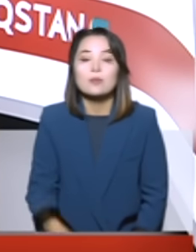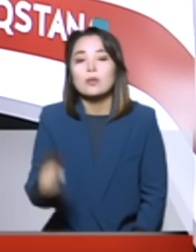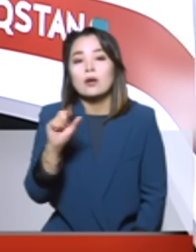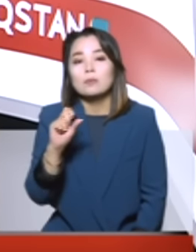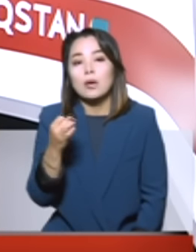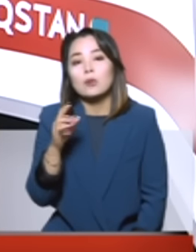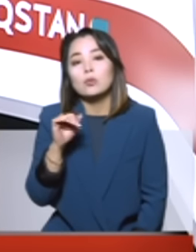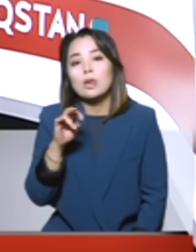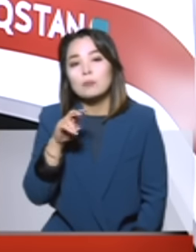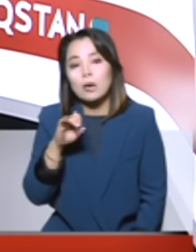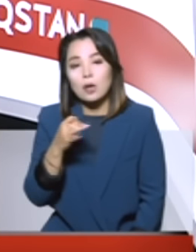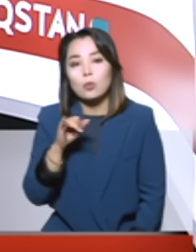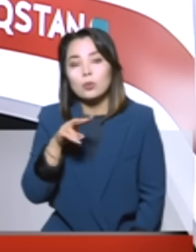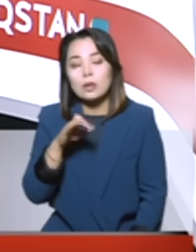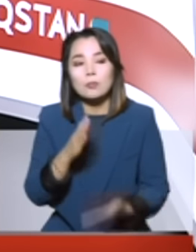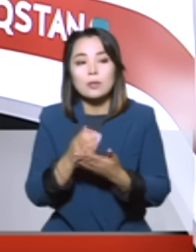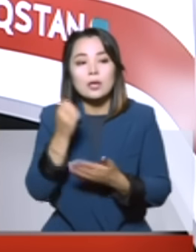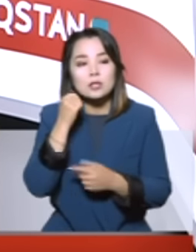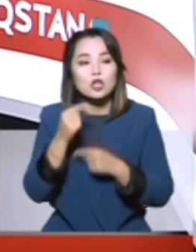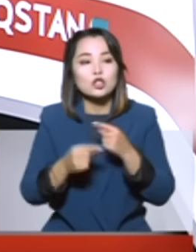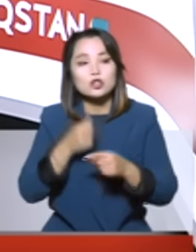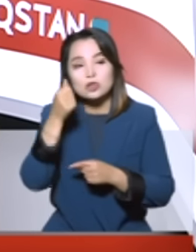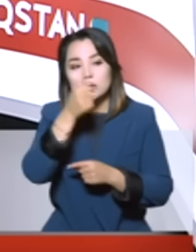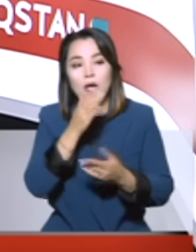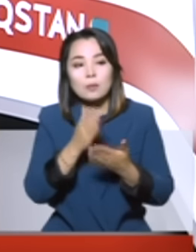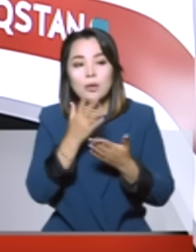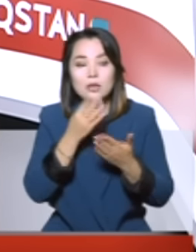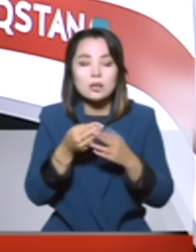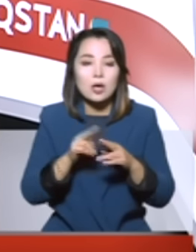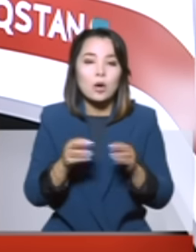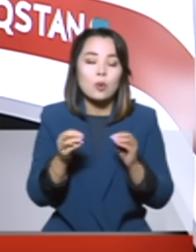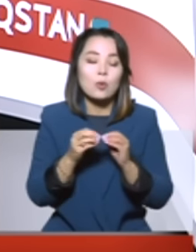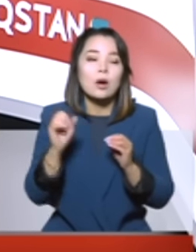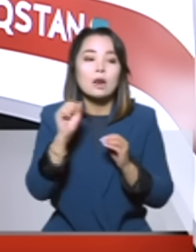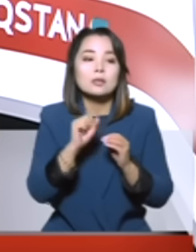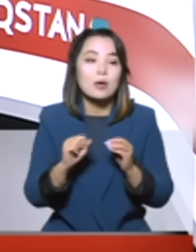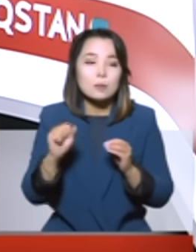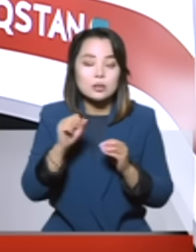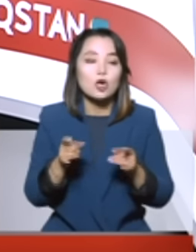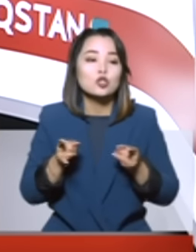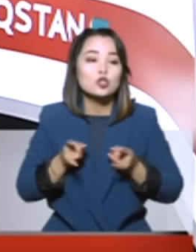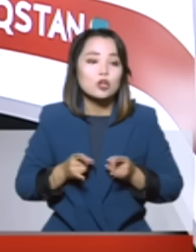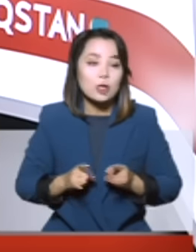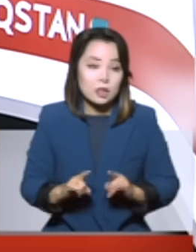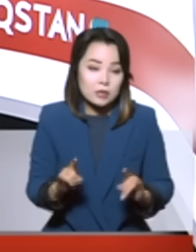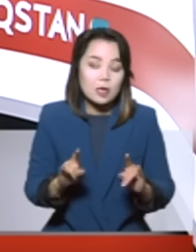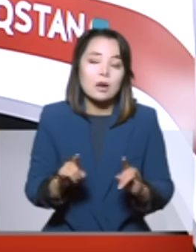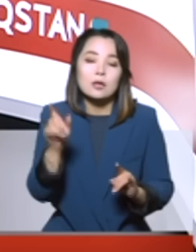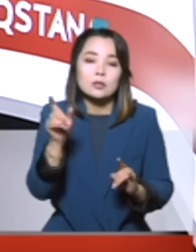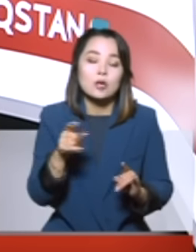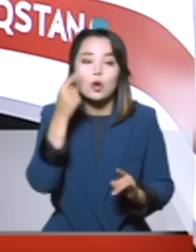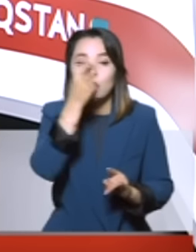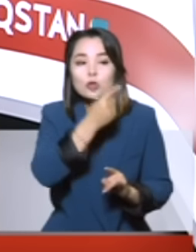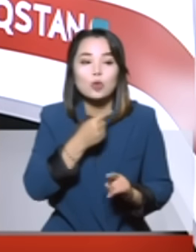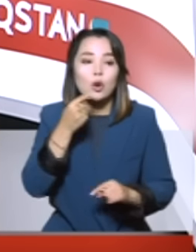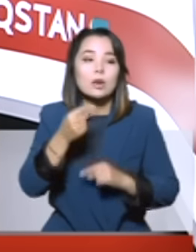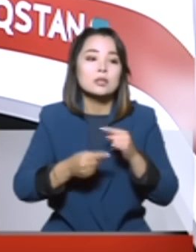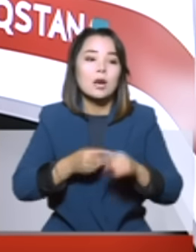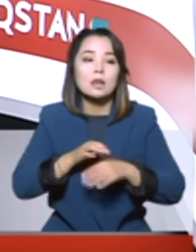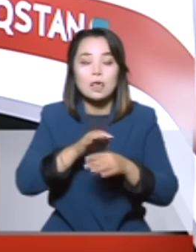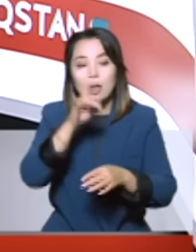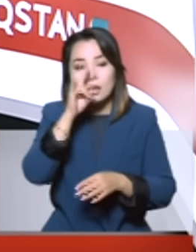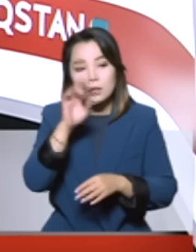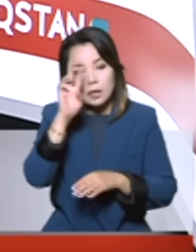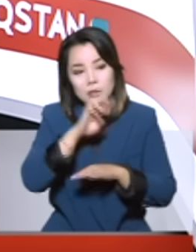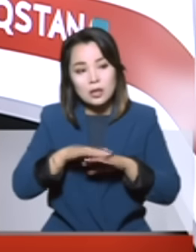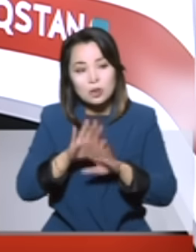Абай Құнанбайұлы ескі жыл қайыру бойынша бүгін, яғни 10 тамызда дүниеге келген. Бір туар тұлғаның мұрасымен қазақ елі